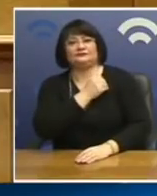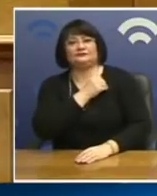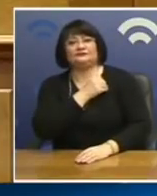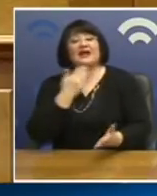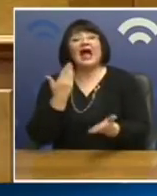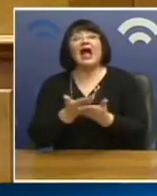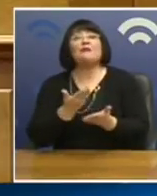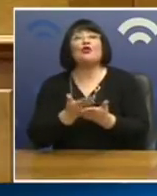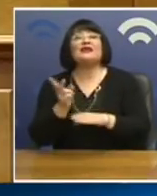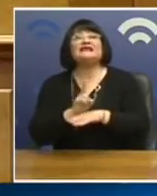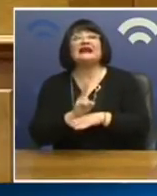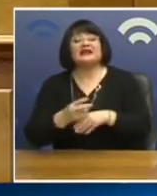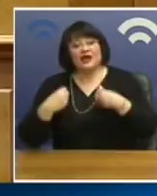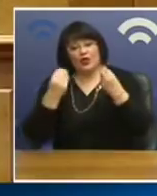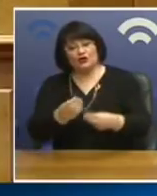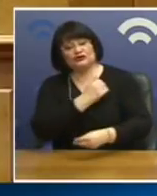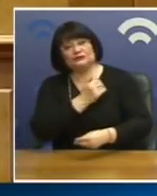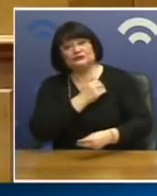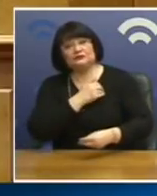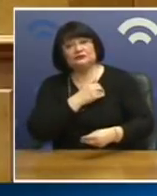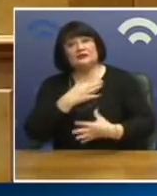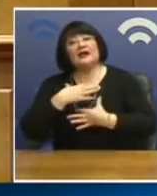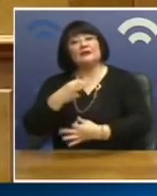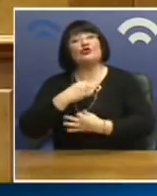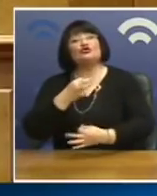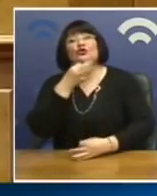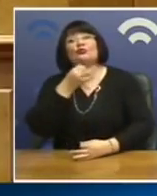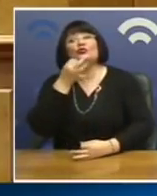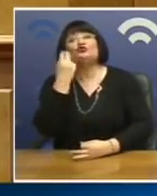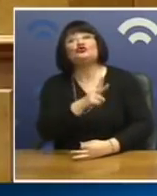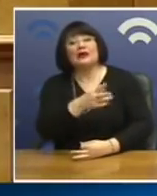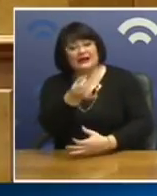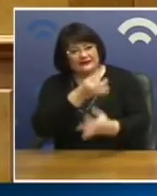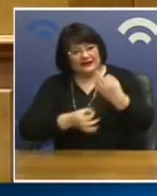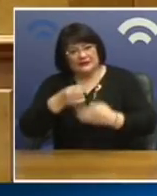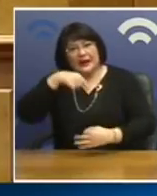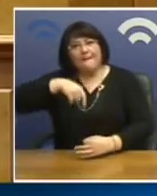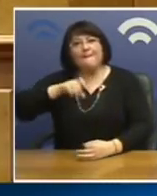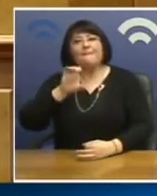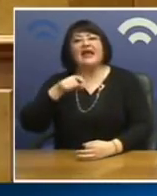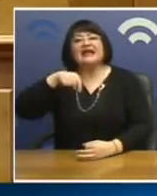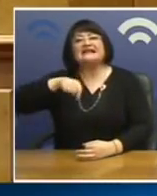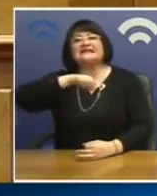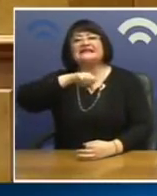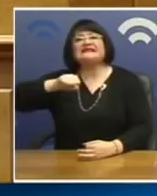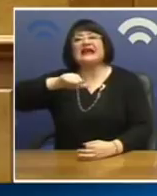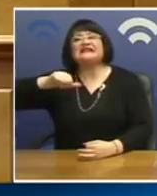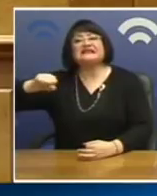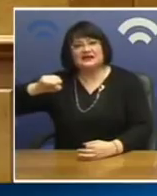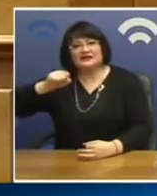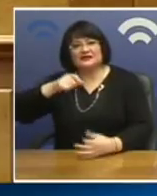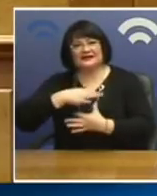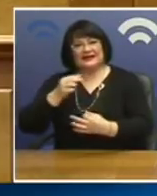πρακτικά δηλώσεις εκπροσώπου σας, του κύριου Πέτσα, δηλώσεις που